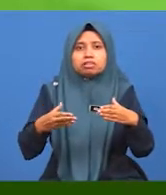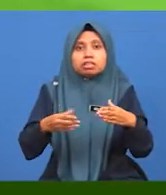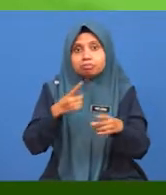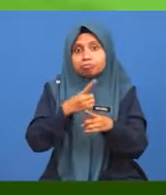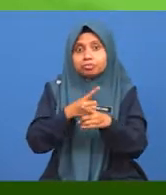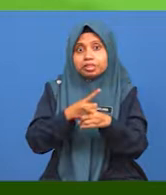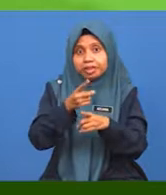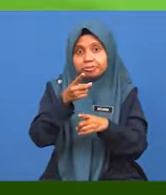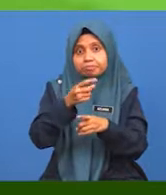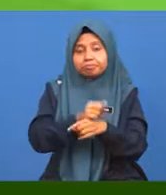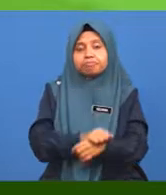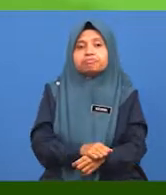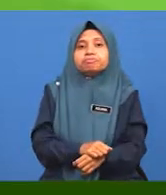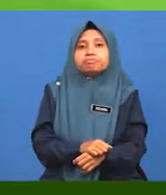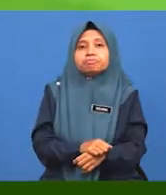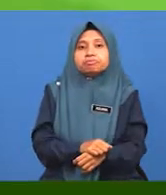Betulkah?